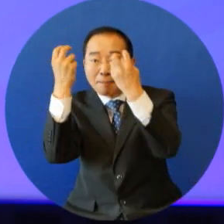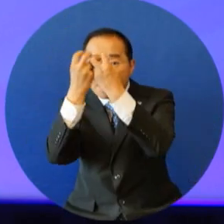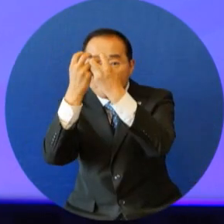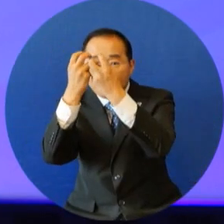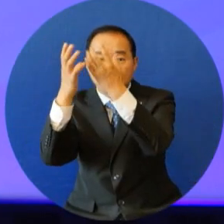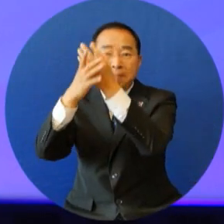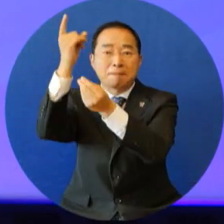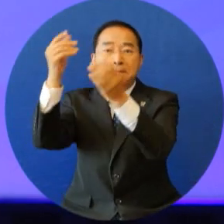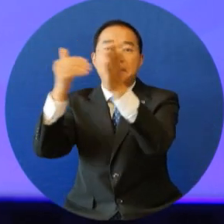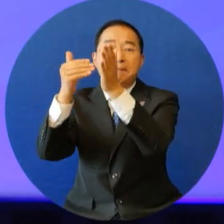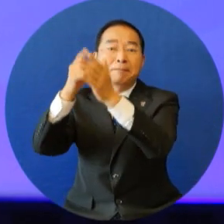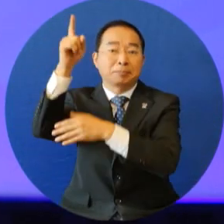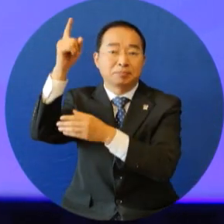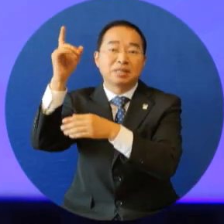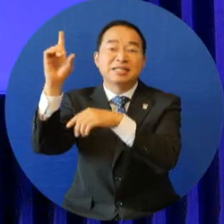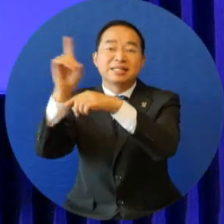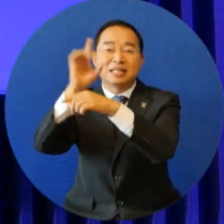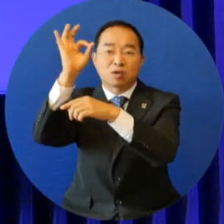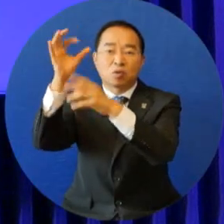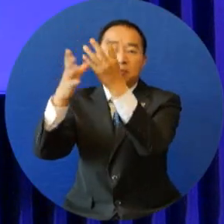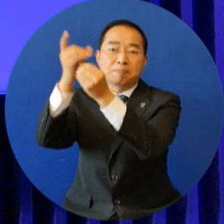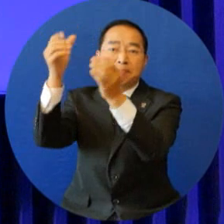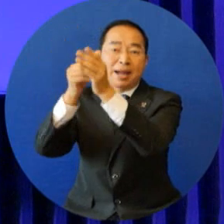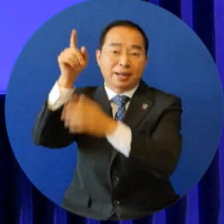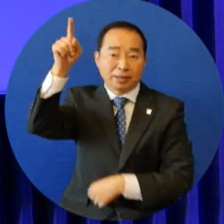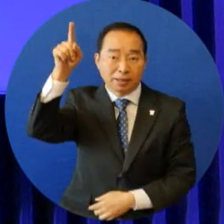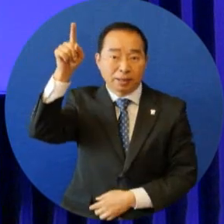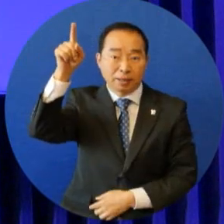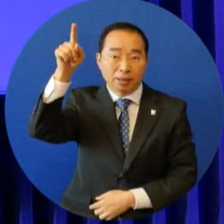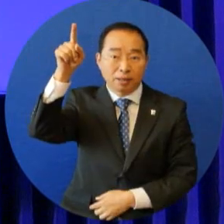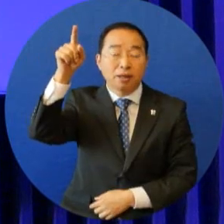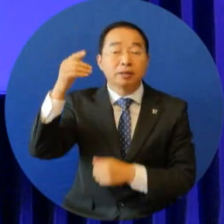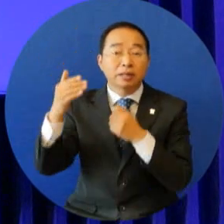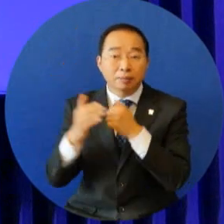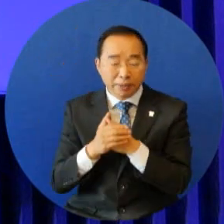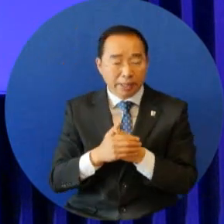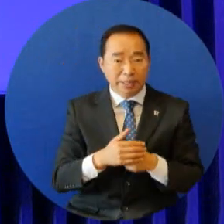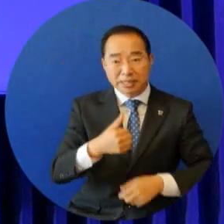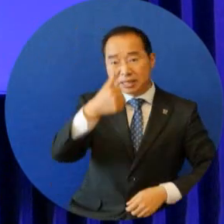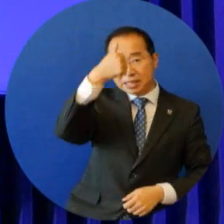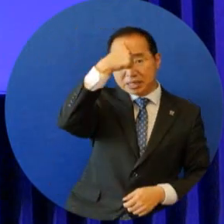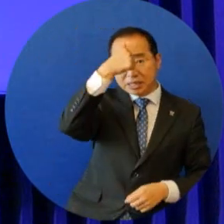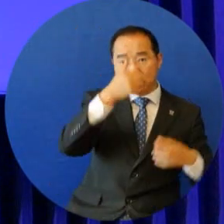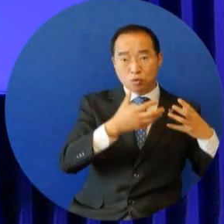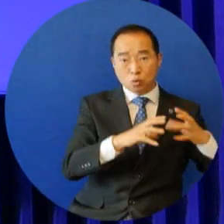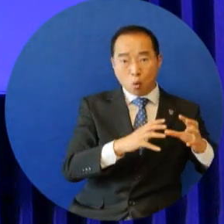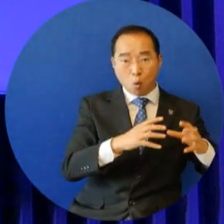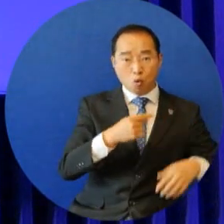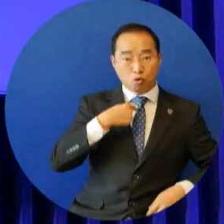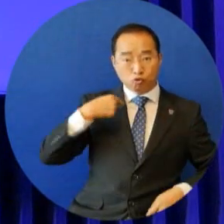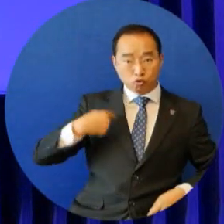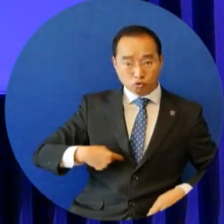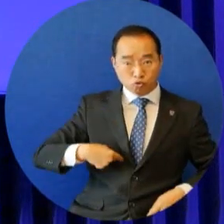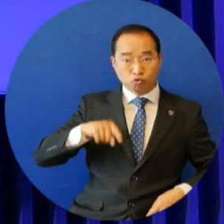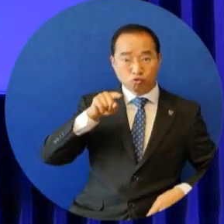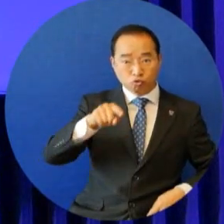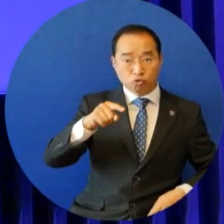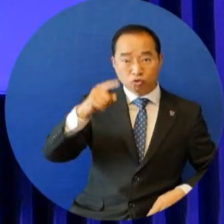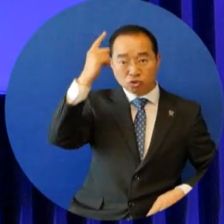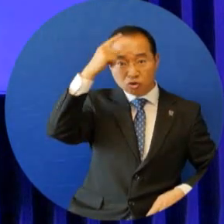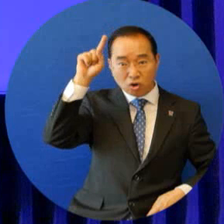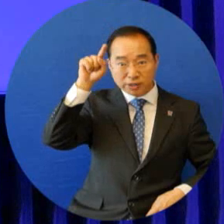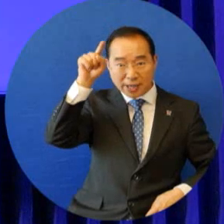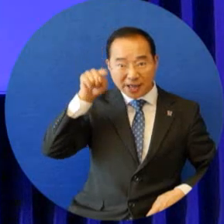자기들이 쓰는 통화 시스템을 만들었어요. 그러다 보니까 지금 브릭스를 이루고 있는